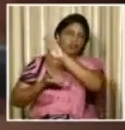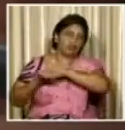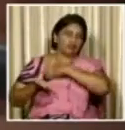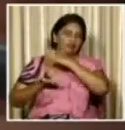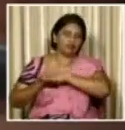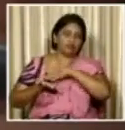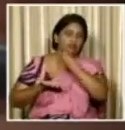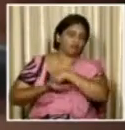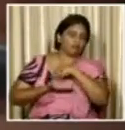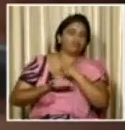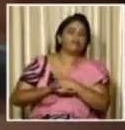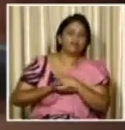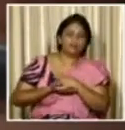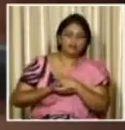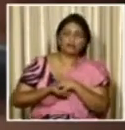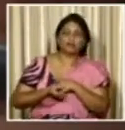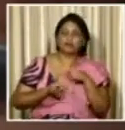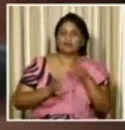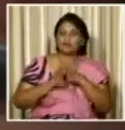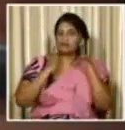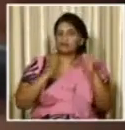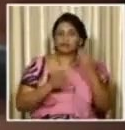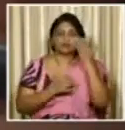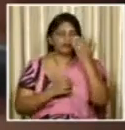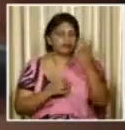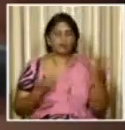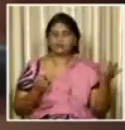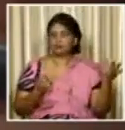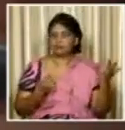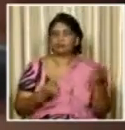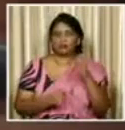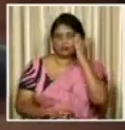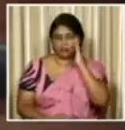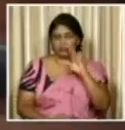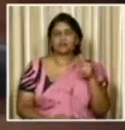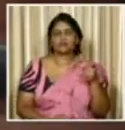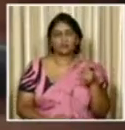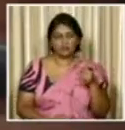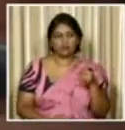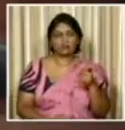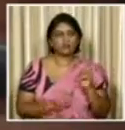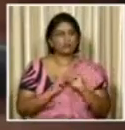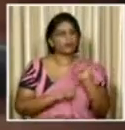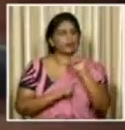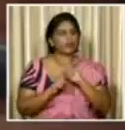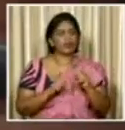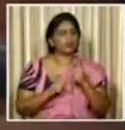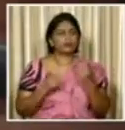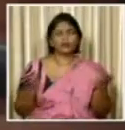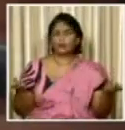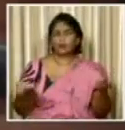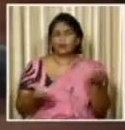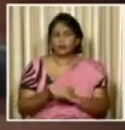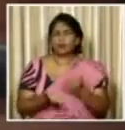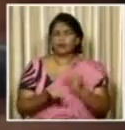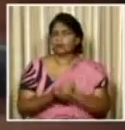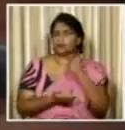යැපෙන කෙනෙක්ගෙන් හරිද මේට වඩා භූමිකාව බලාපොරොත්තු වෙතුනේ මේකයි සිද්ධ වුනේ මේ පාර්ලිමේන්තු කාටද අවස්සක්